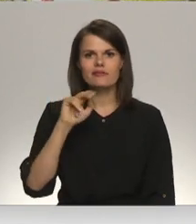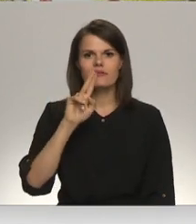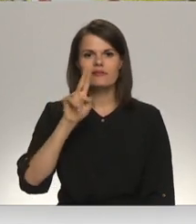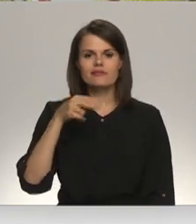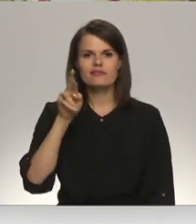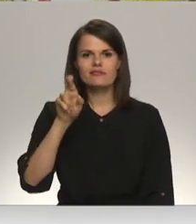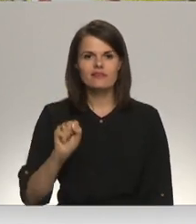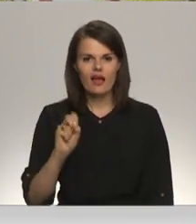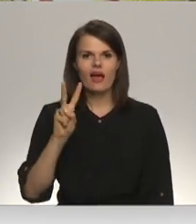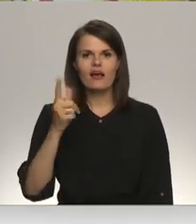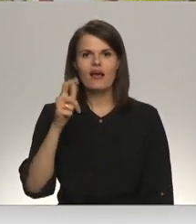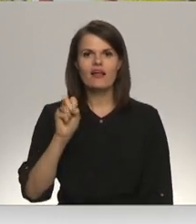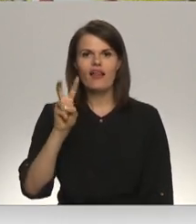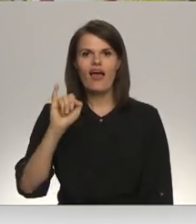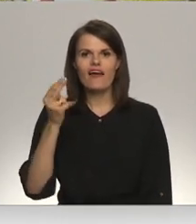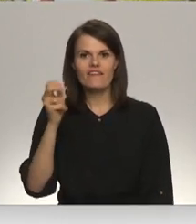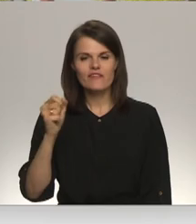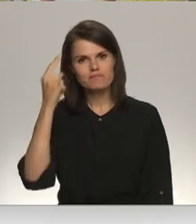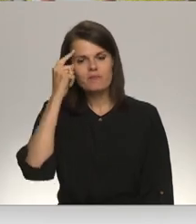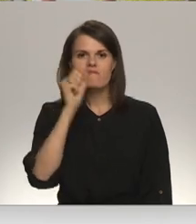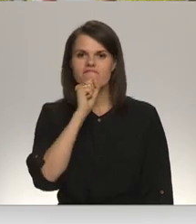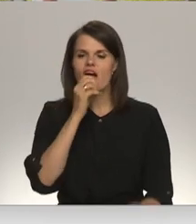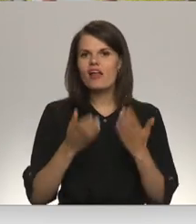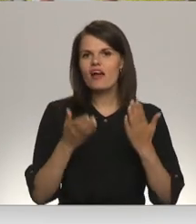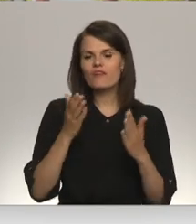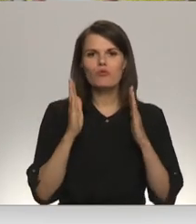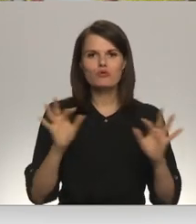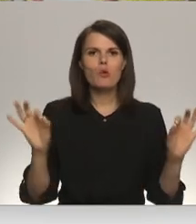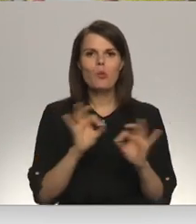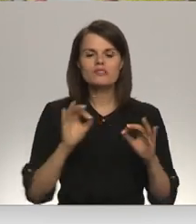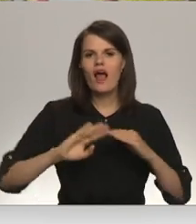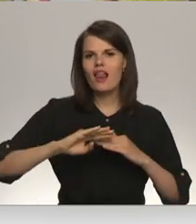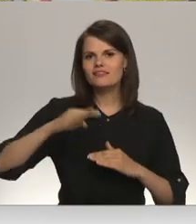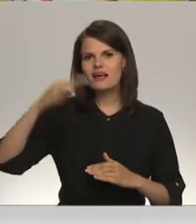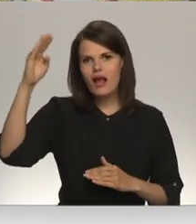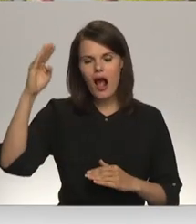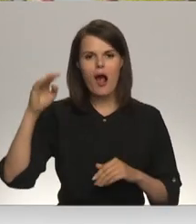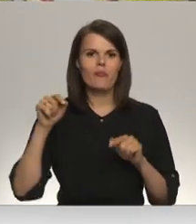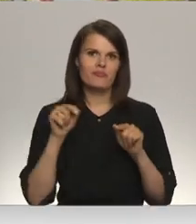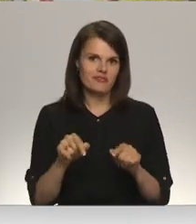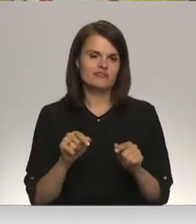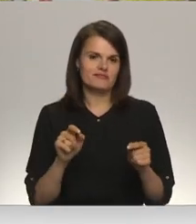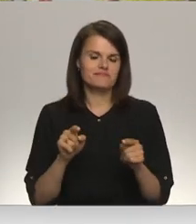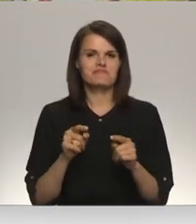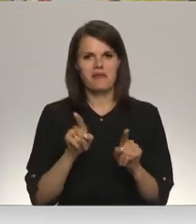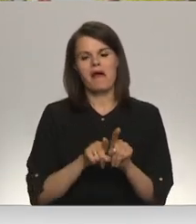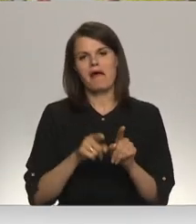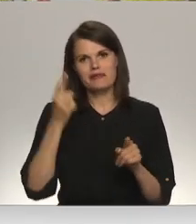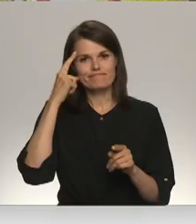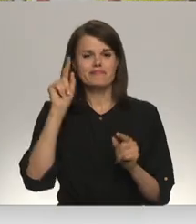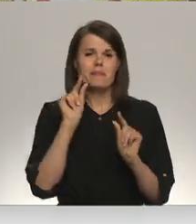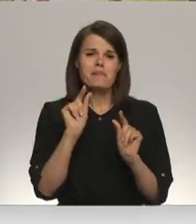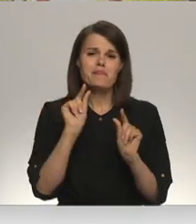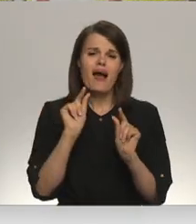būs arī kādas muzikālās kāpnes un vēl kaut kas muzikāls un ar skaņu saistīts. Muzikālais soliņš ir viena no tām vietām. Tas ir kaut vai